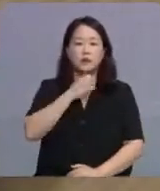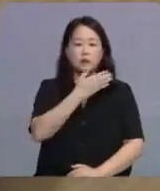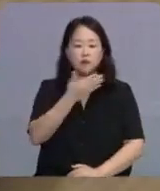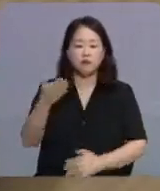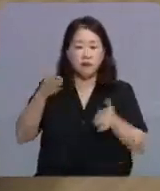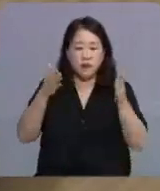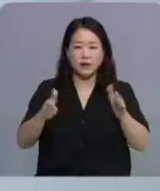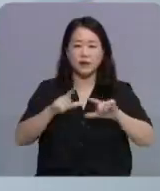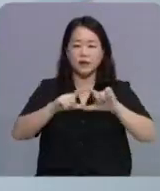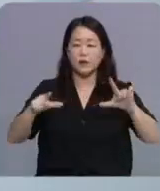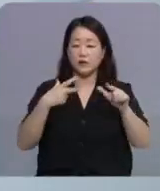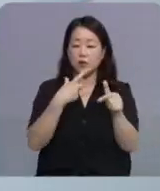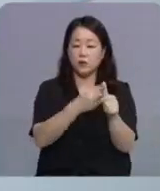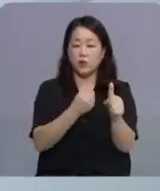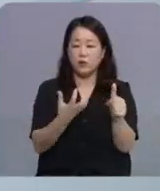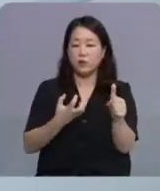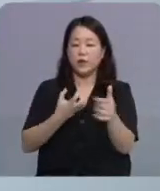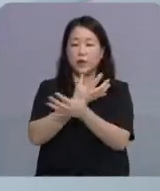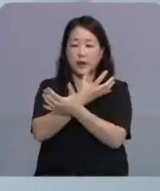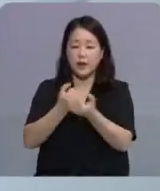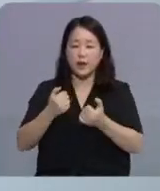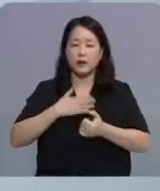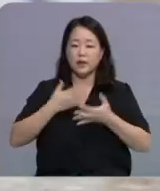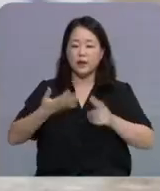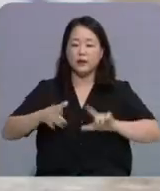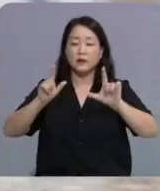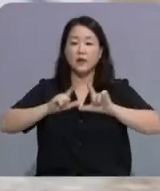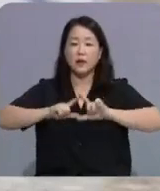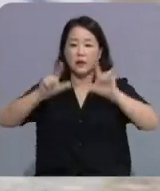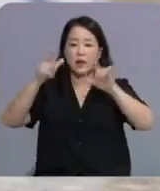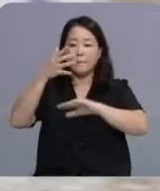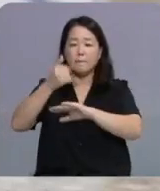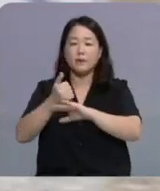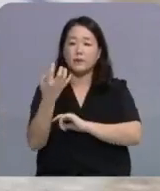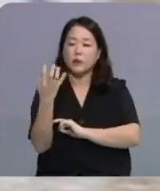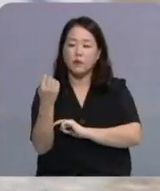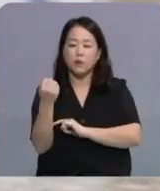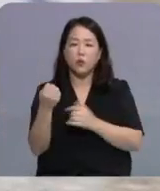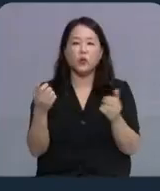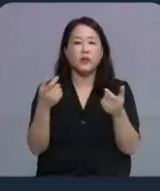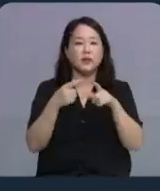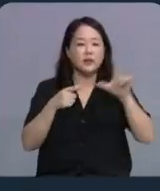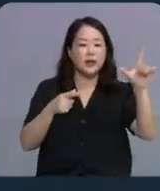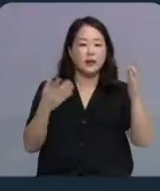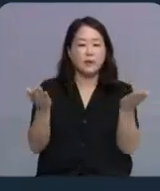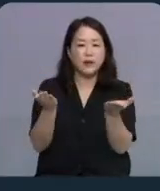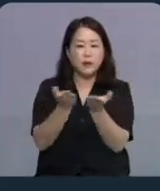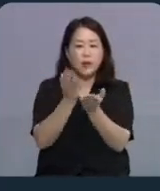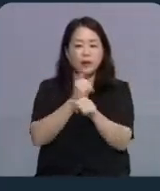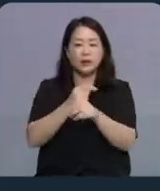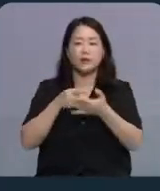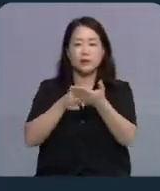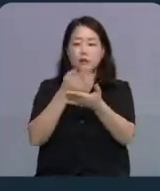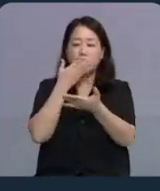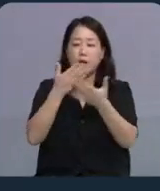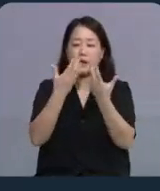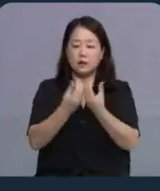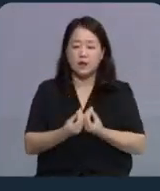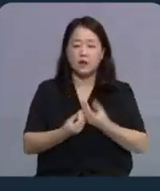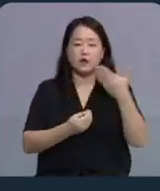사전예약이 생년월일 끝자리 기준 10부 제 방식으로 시작됩니다 예를 들어 첫날인 9일에는